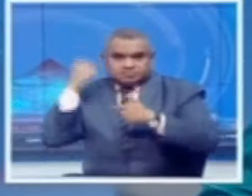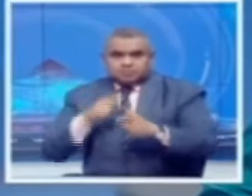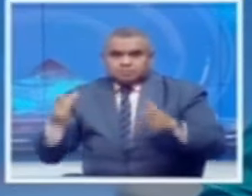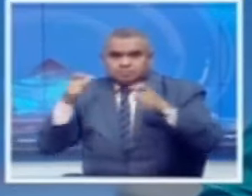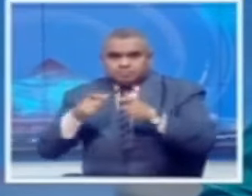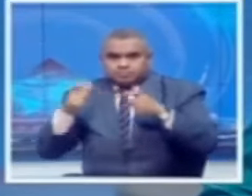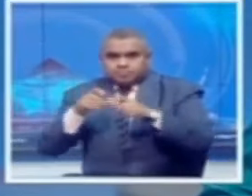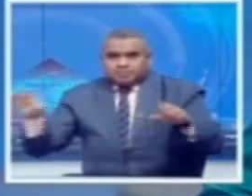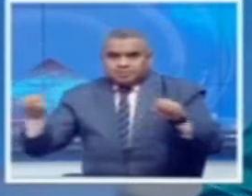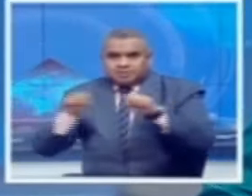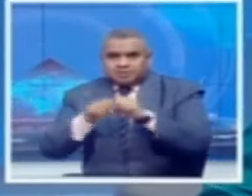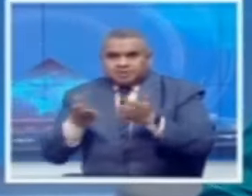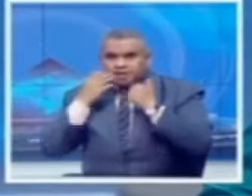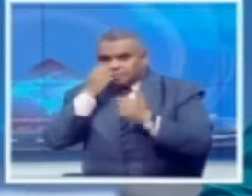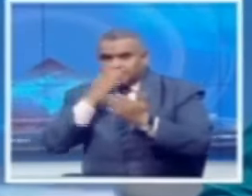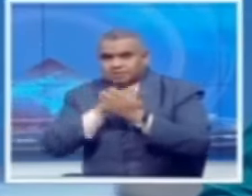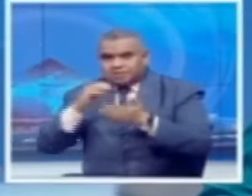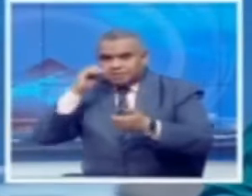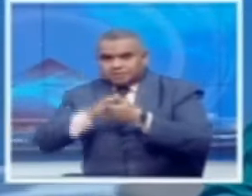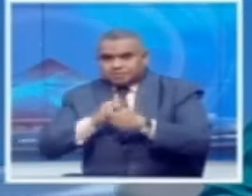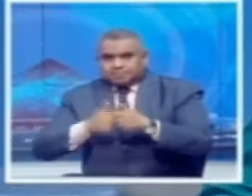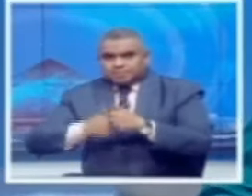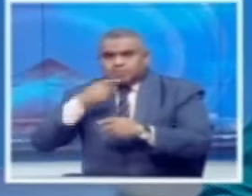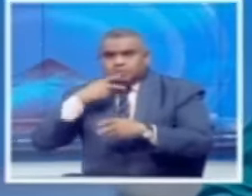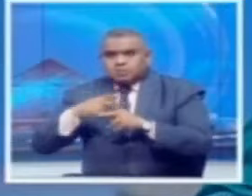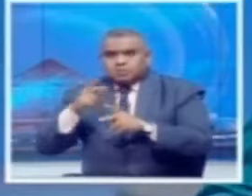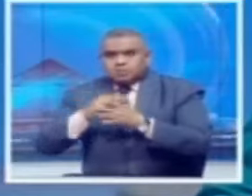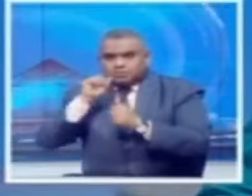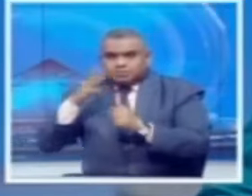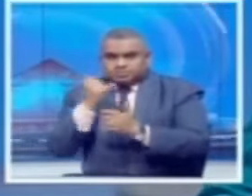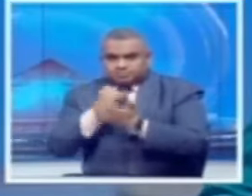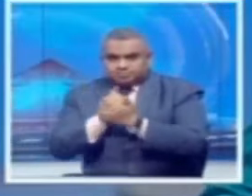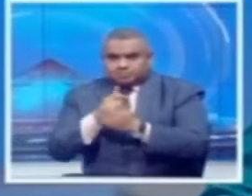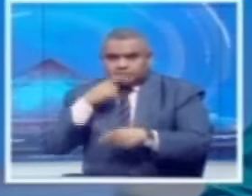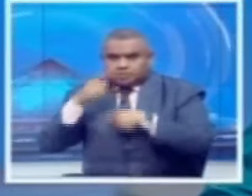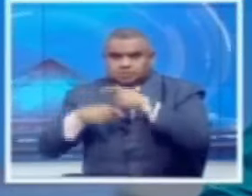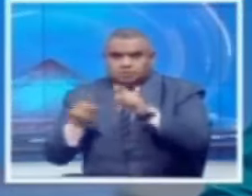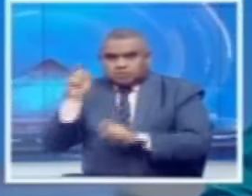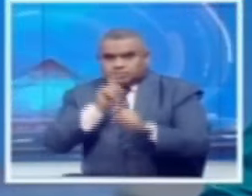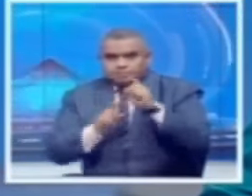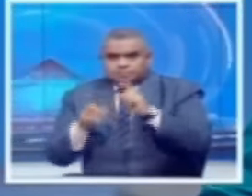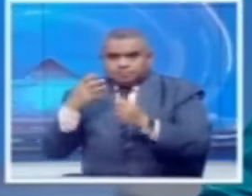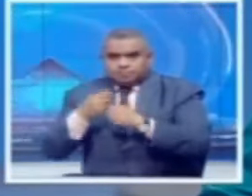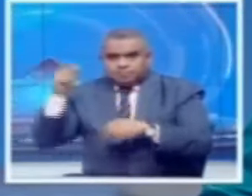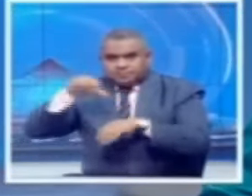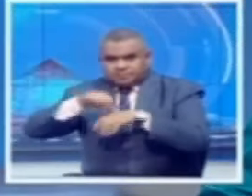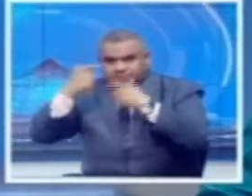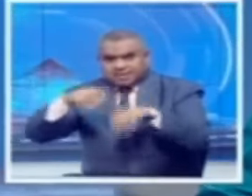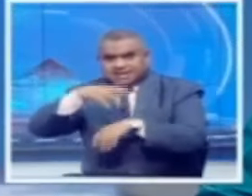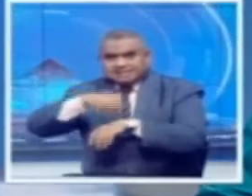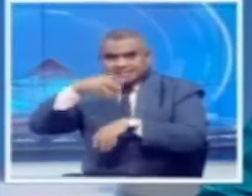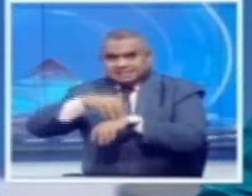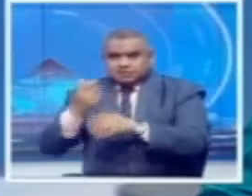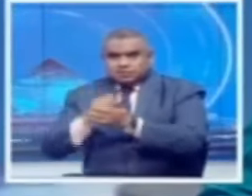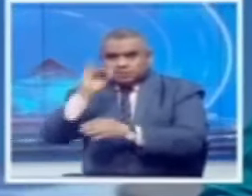من اجتماعات مؤتمر أطراف اتفاقيات بازل وواتردام وستوكهولم، وتعقد المناقشات في السويد